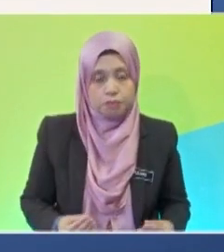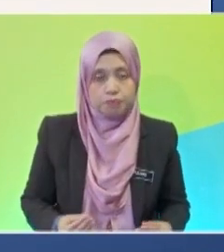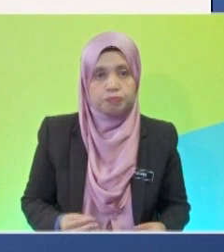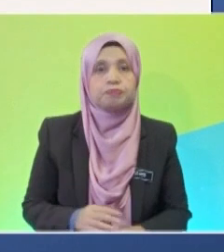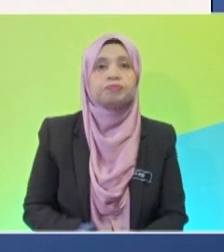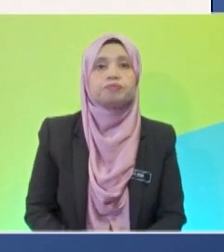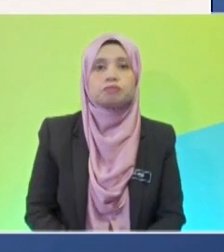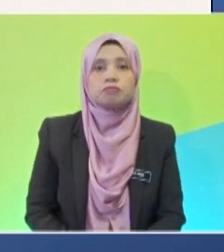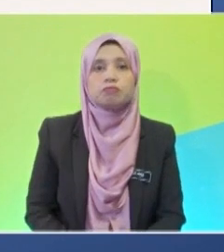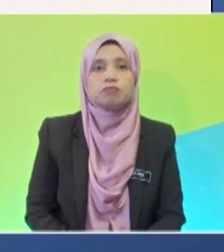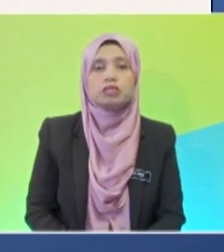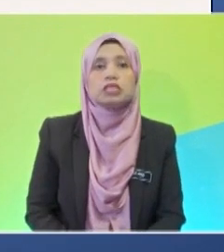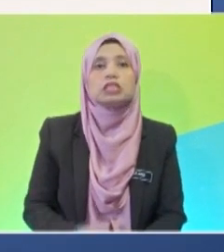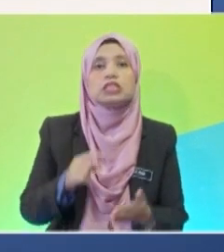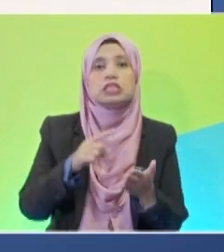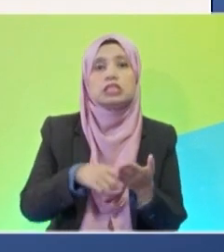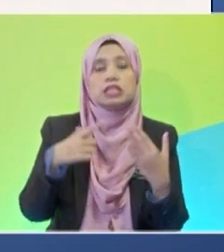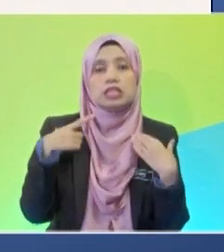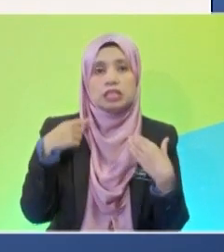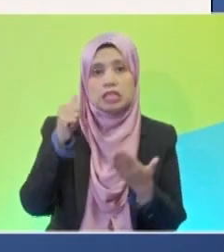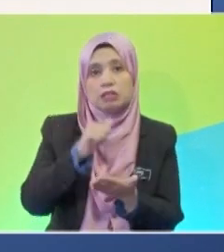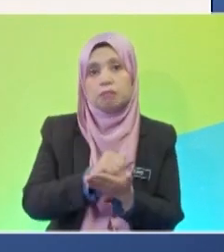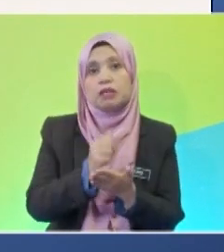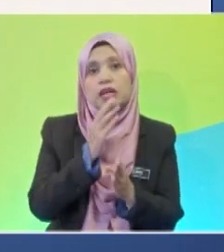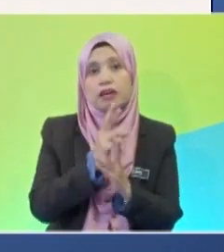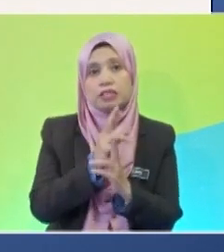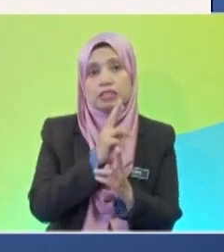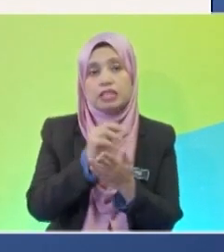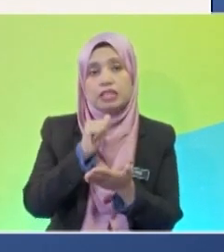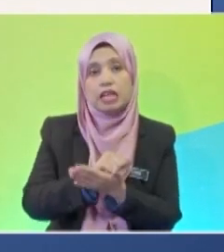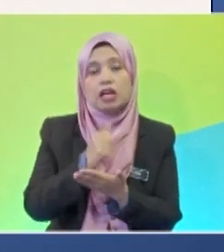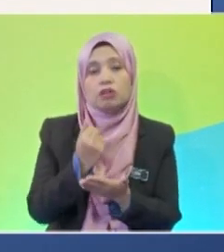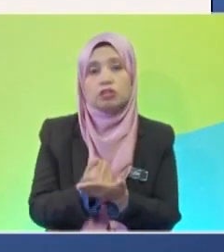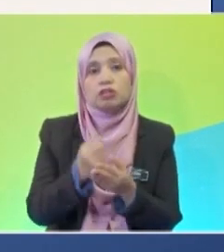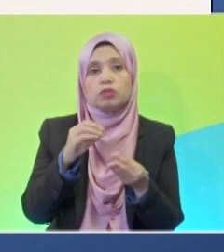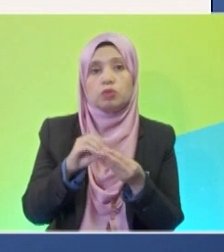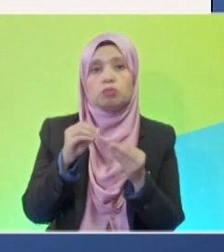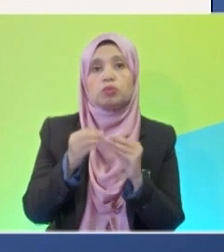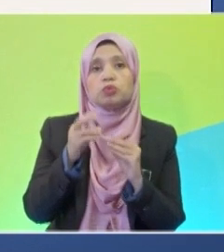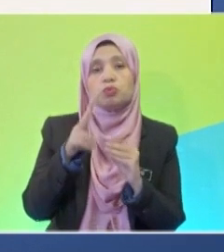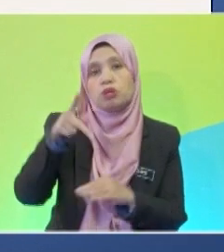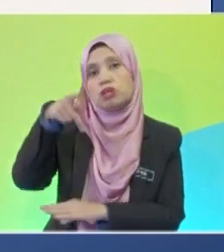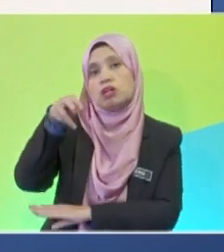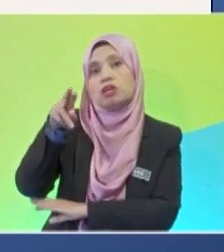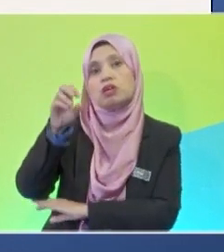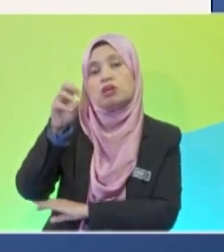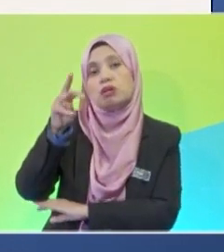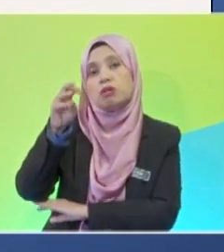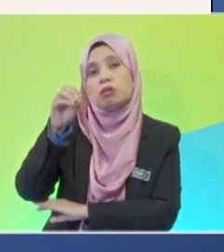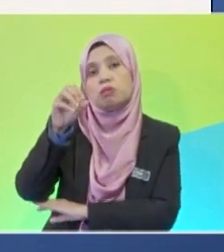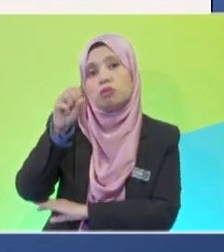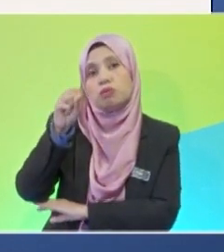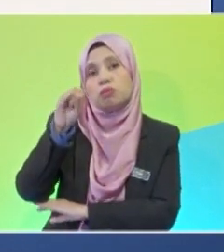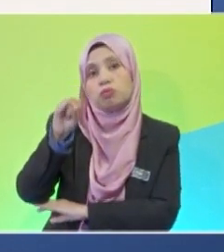Nisa. Baik. Dan ini adalah pelarasan akaun nominal. Yang kedua adalah promosi belum bayar. Promosi dalam